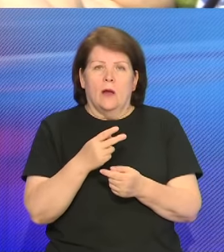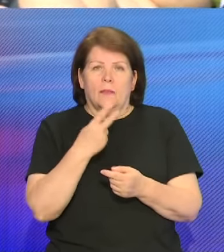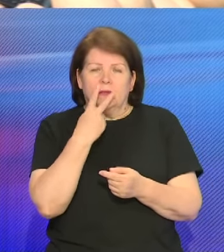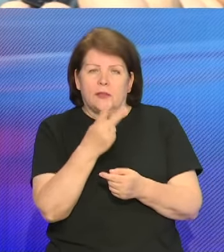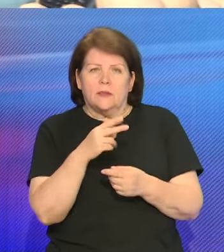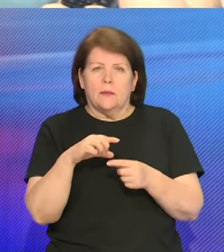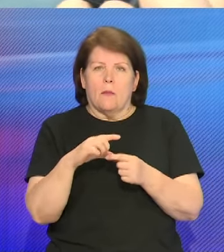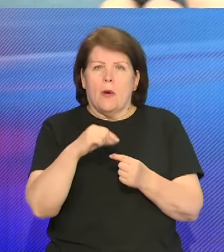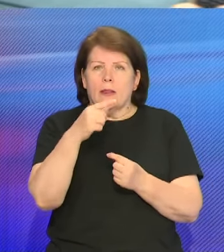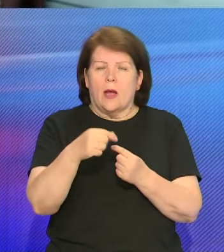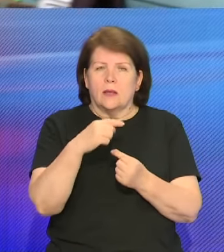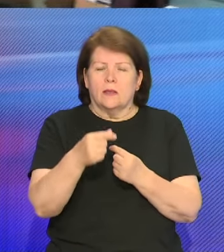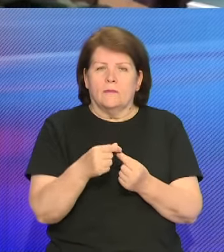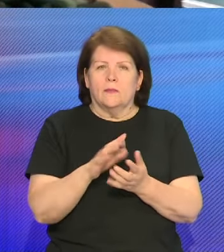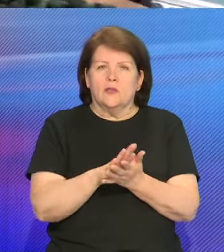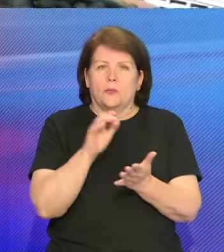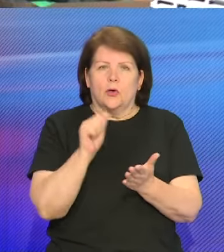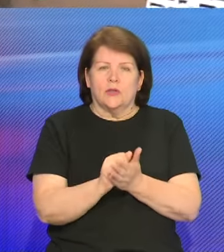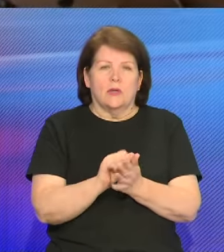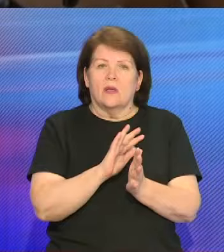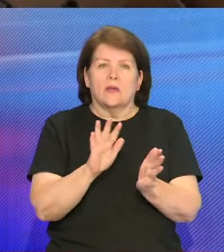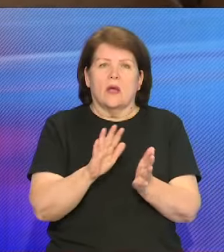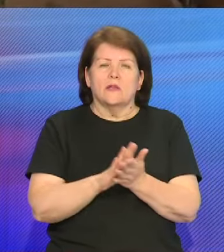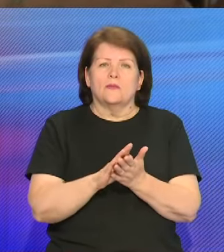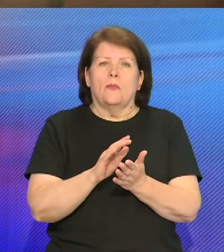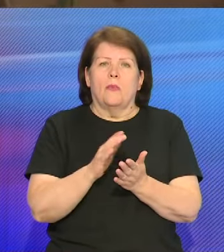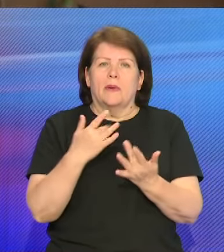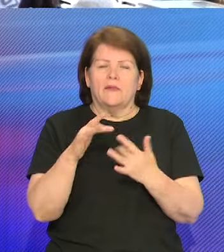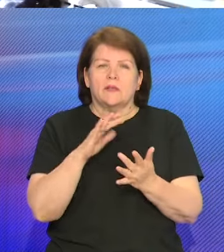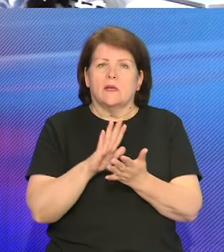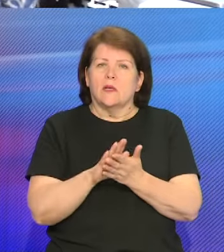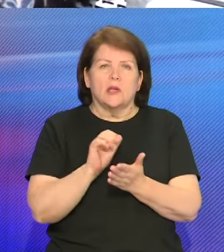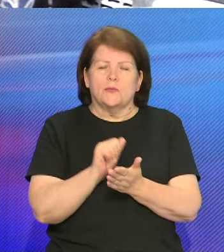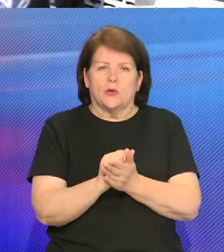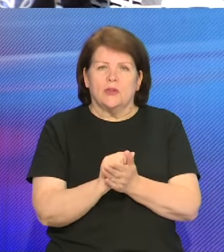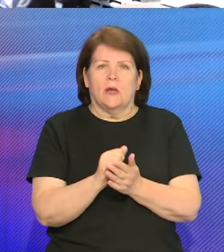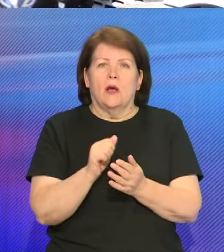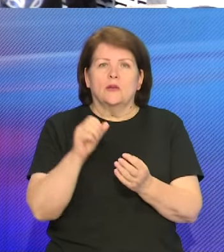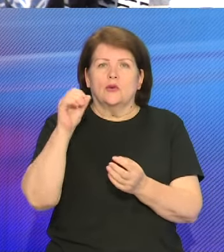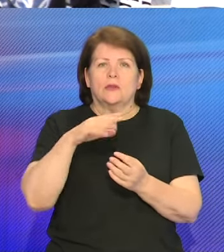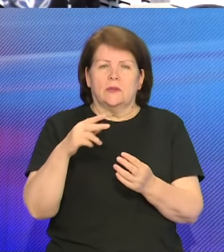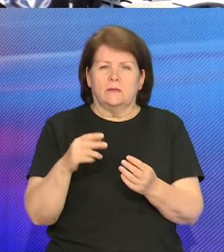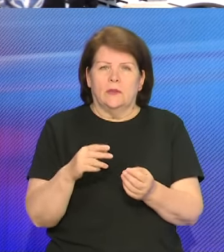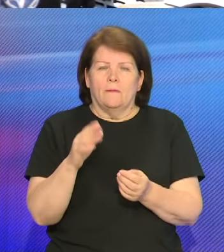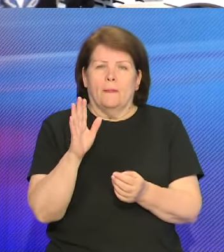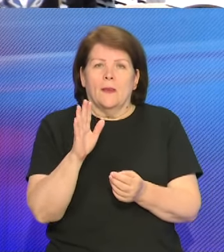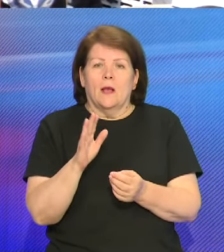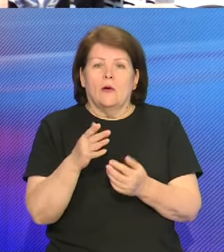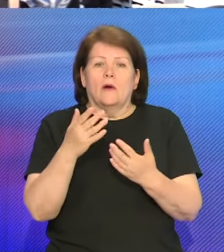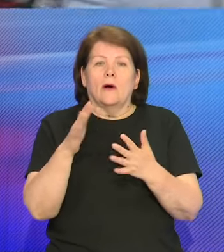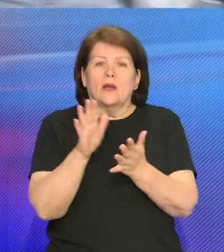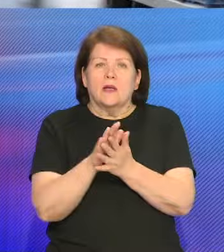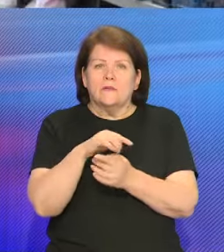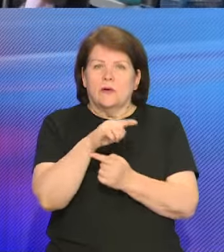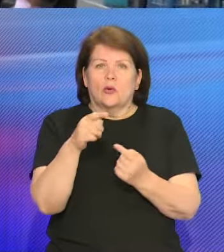просто жарко. Ну, им, да, жарко, может быть. Даже уже кожура лопнула, то есть он уже загазняется, а вы продаете